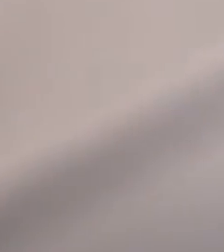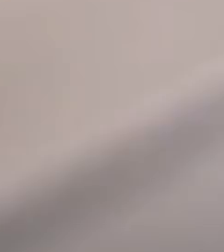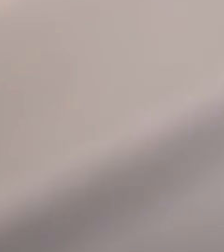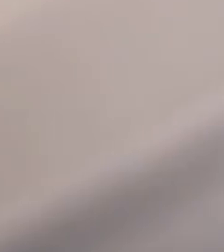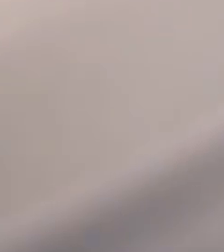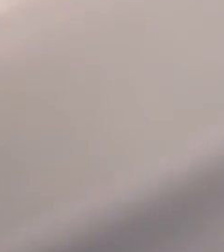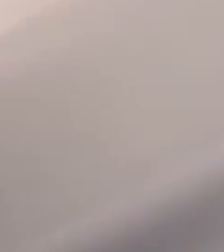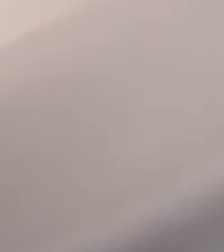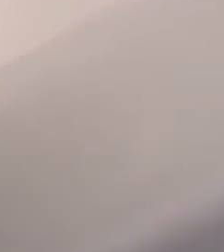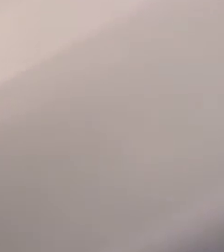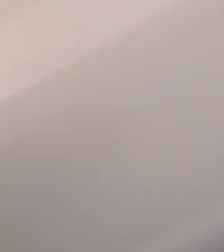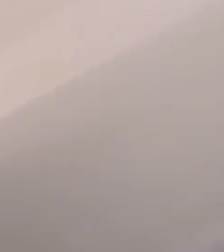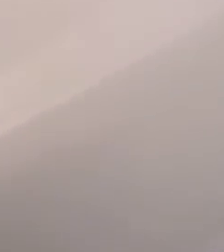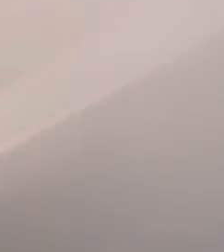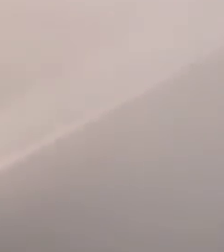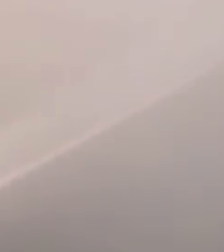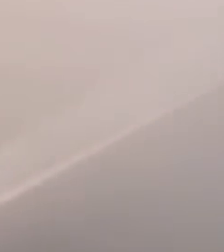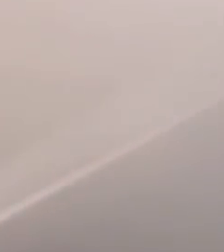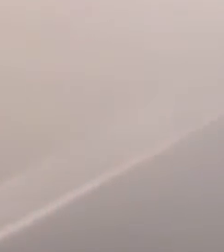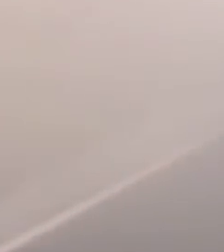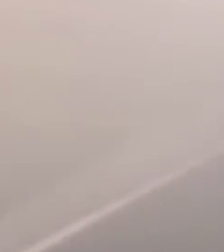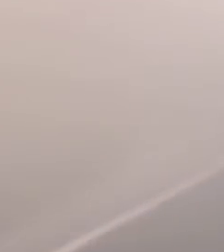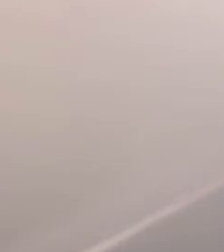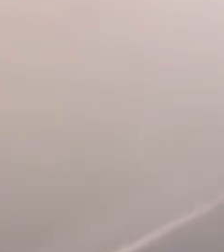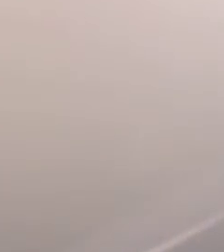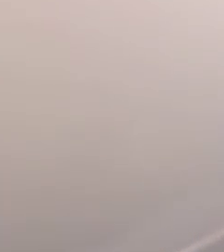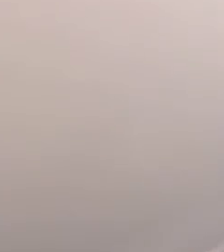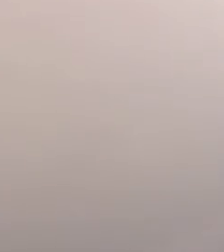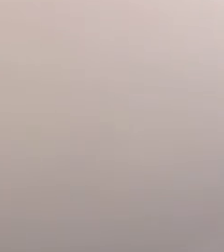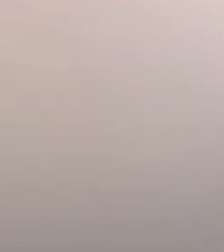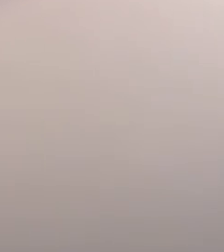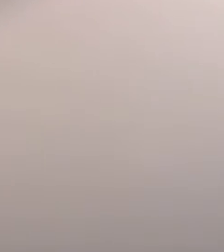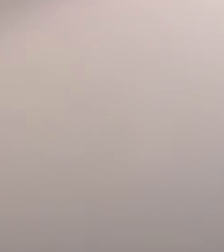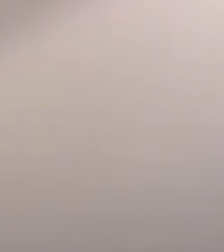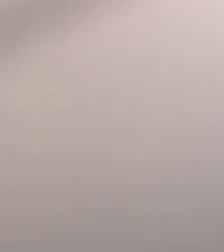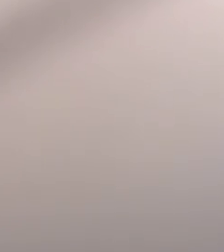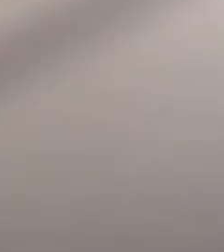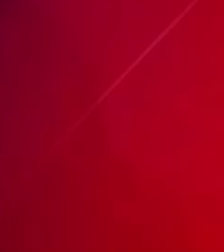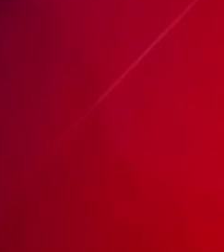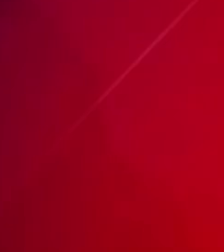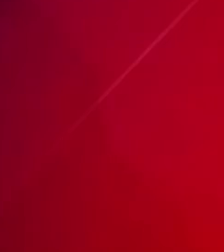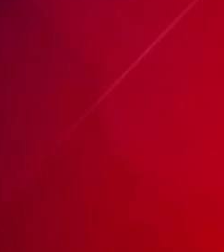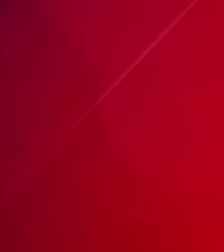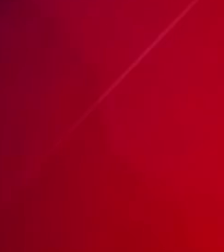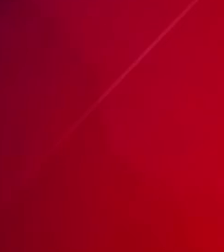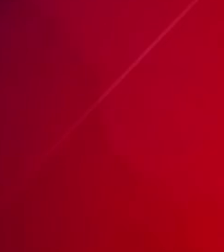TV at sa www.gmanews.tv.